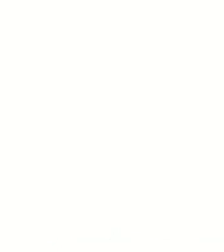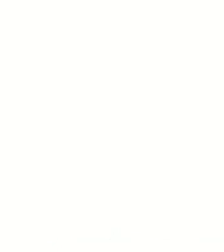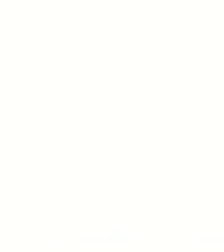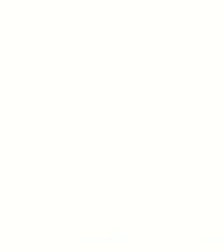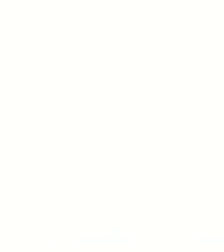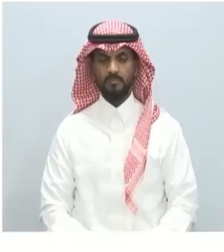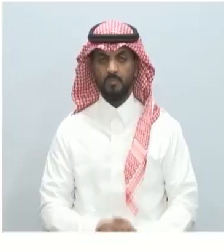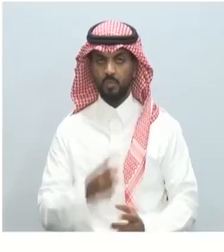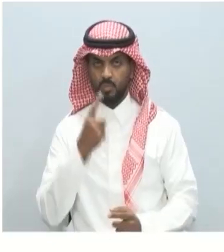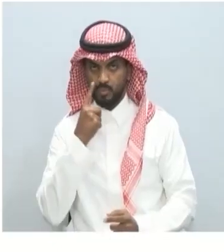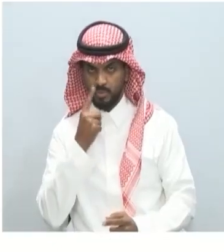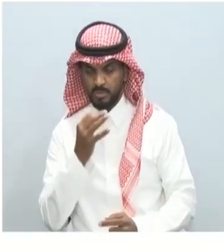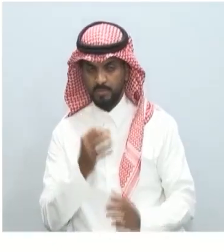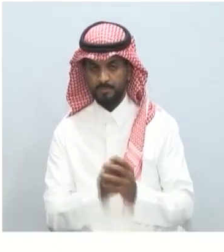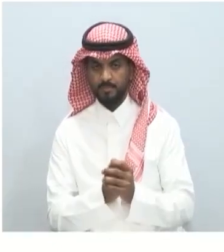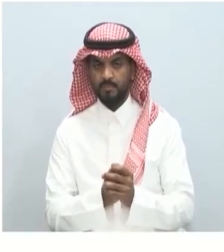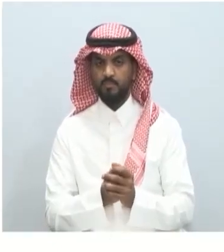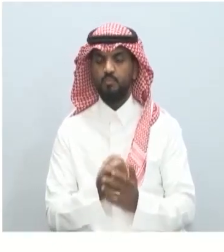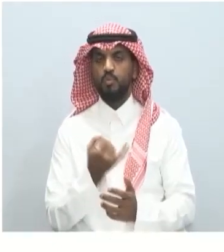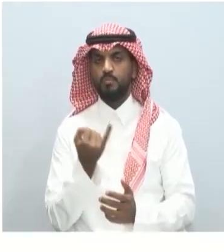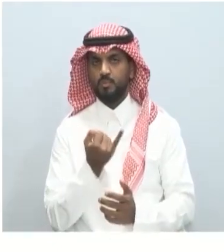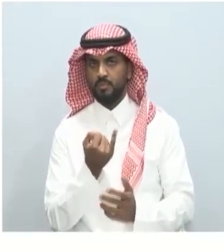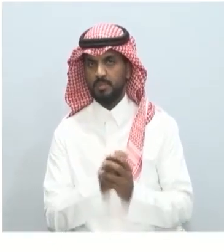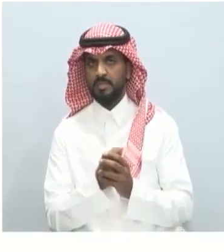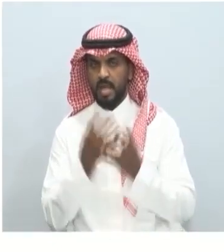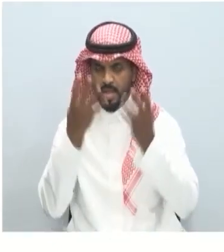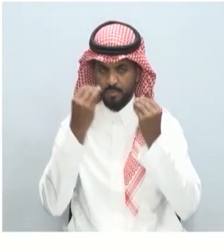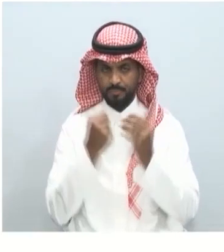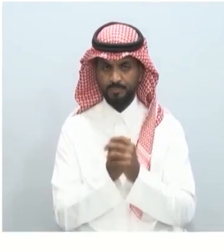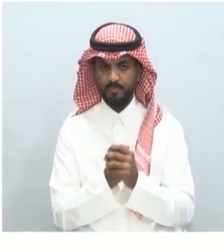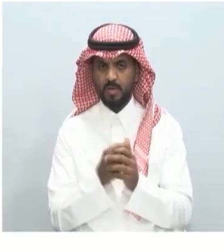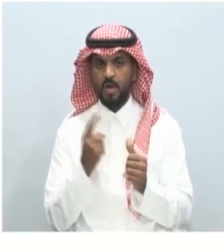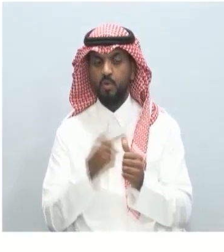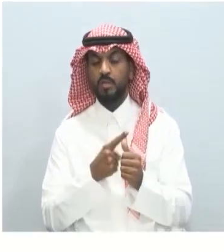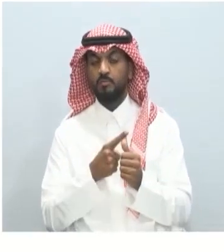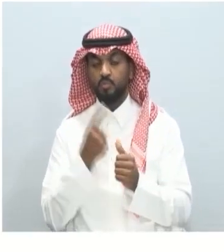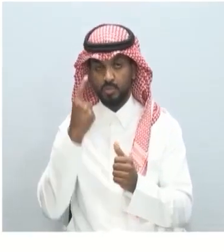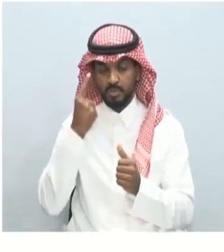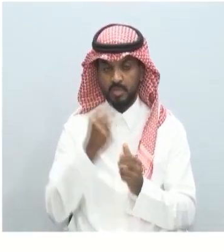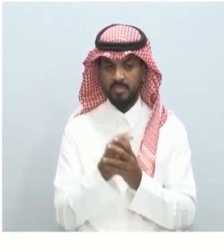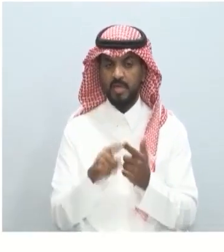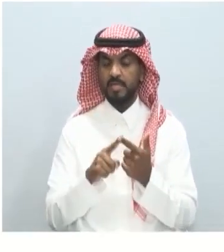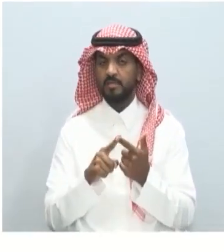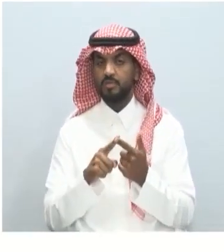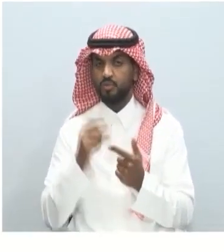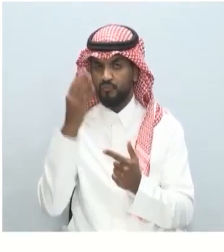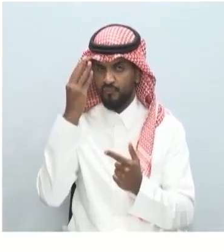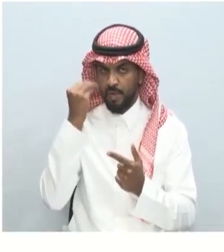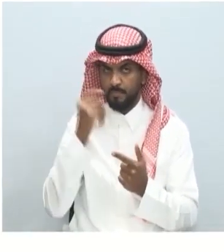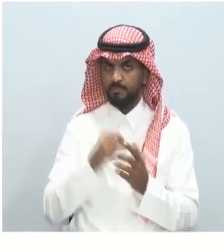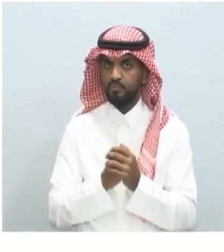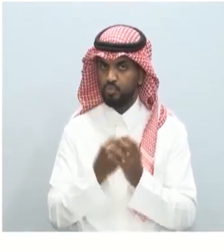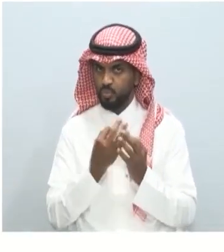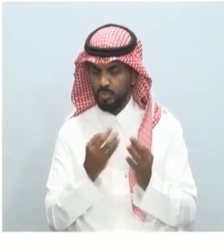وحسن الاصغاء ضروره من ضرورات التعلم بل ان اول التعلم حسن الاصغاء وثانيه جوده الفهم من اجل